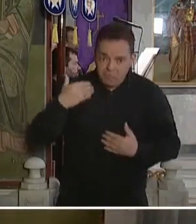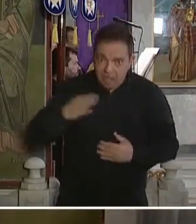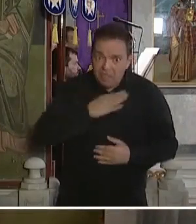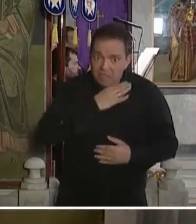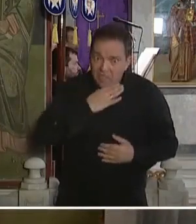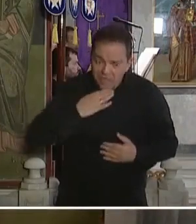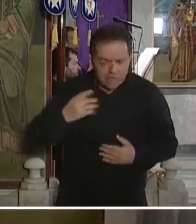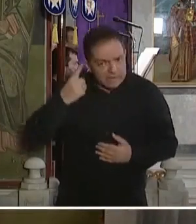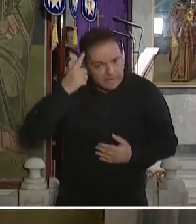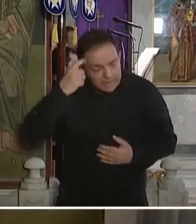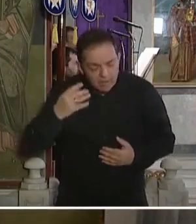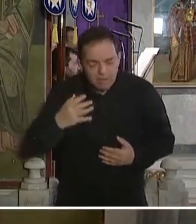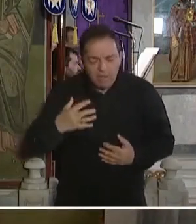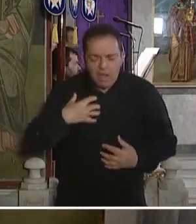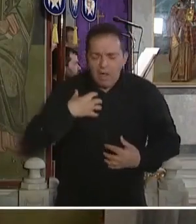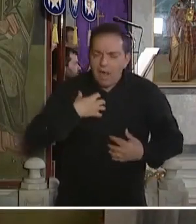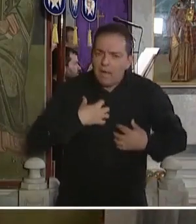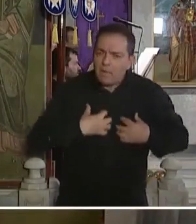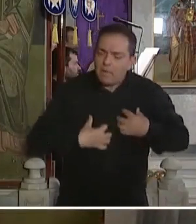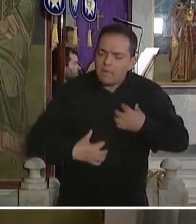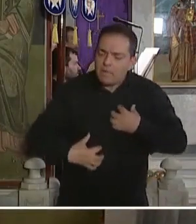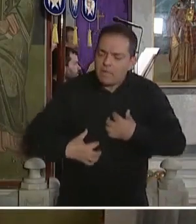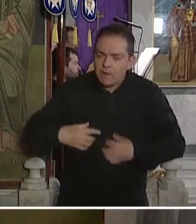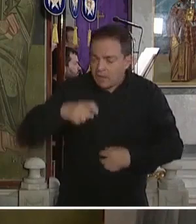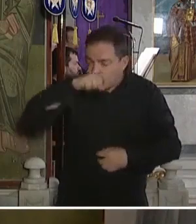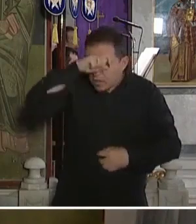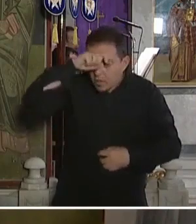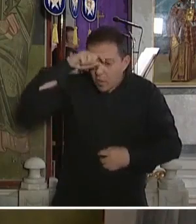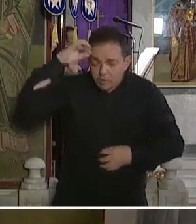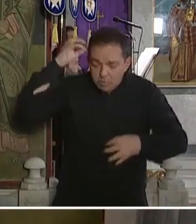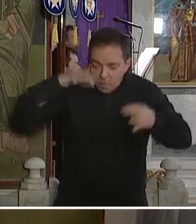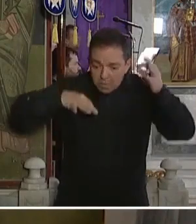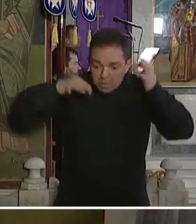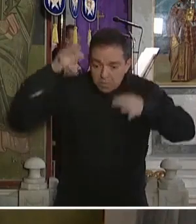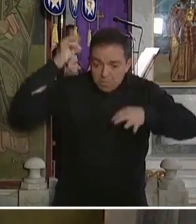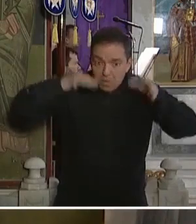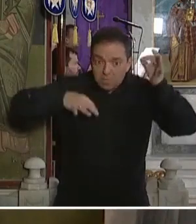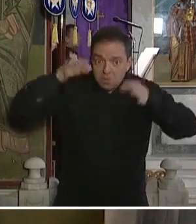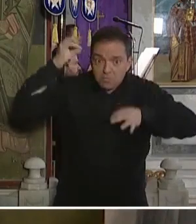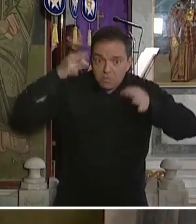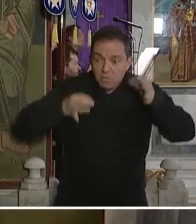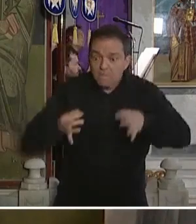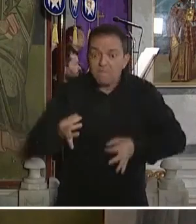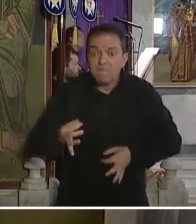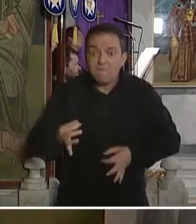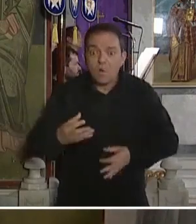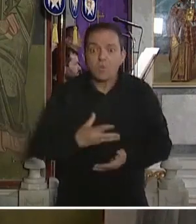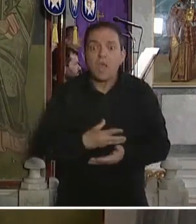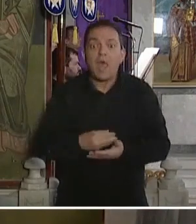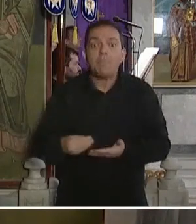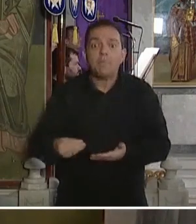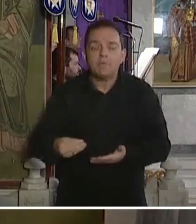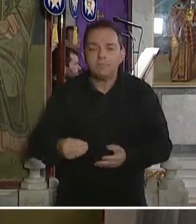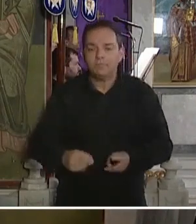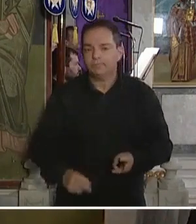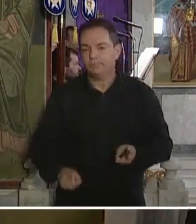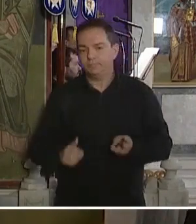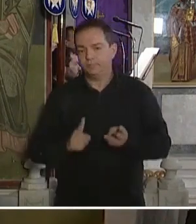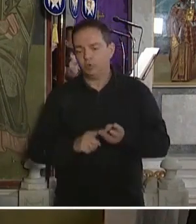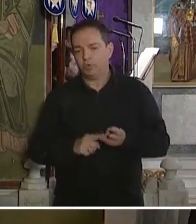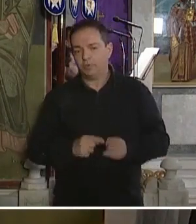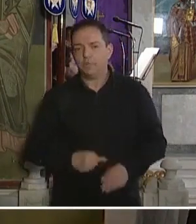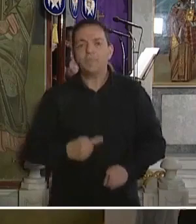πάθος, έσταζε, λέει, υδρότας σαν θρόμβη αίματος. Και το τρίτο, βέβαια, στο